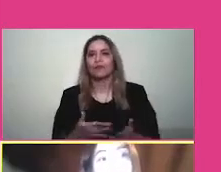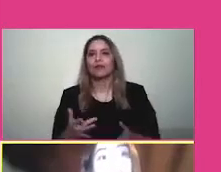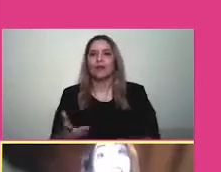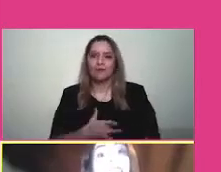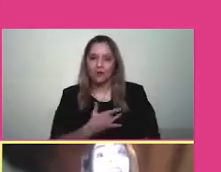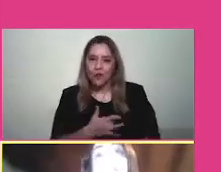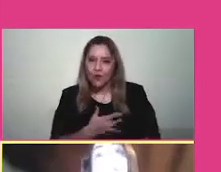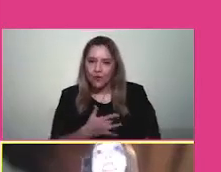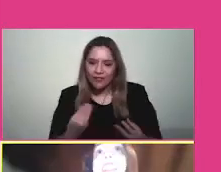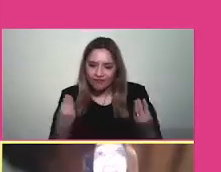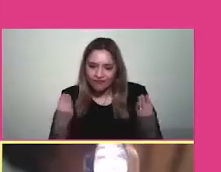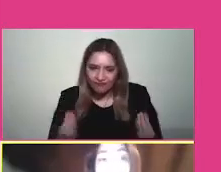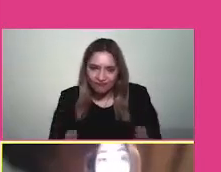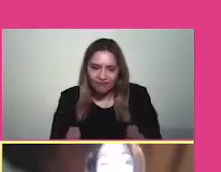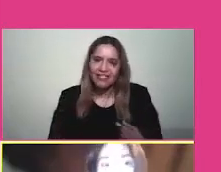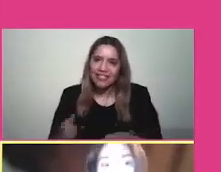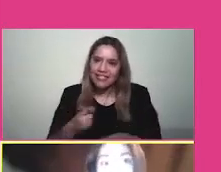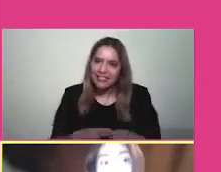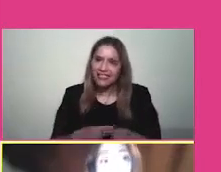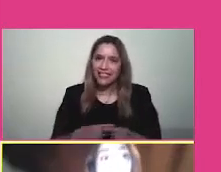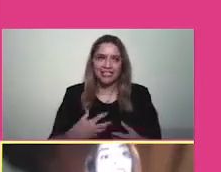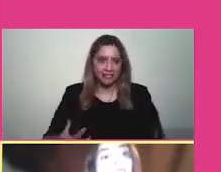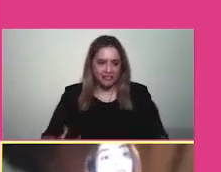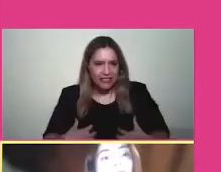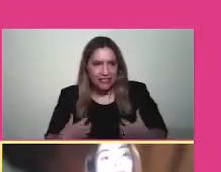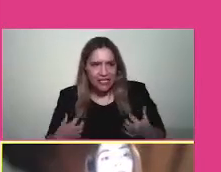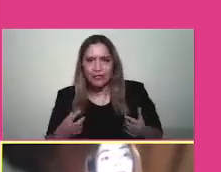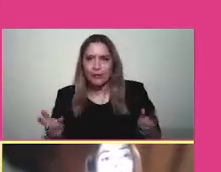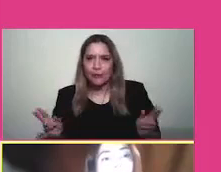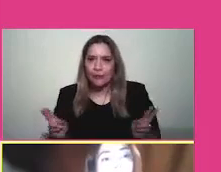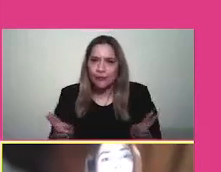ψυχολογίας, αλλά και στη διαχείριση του στρες